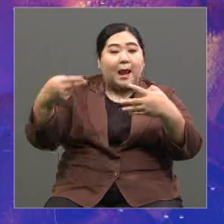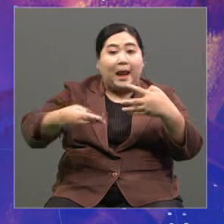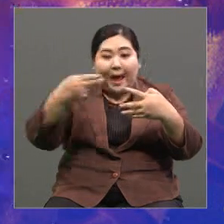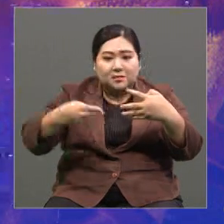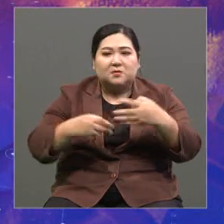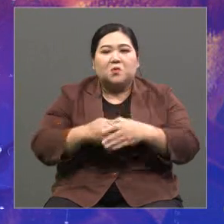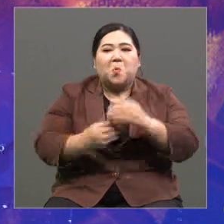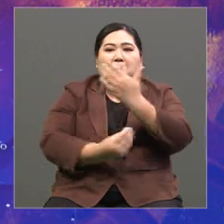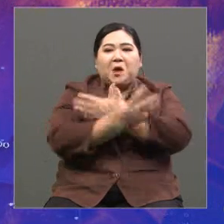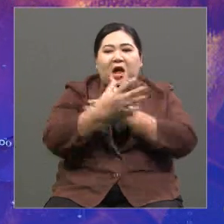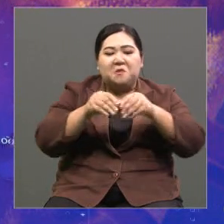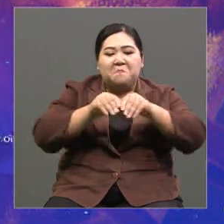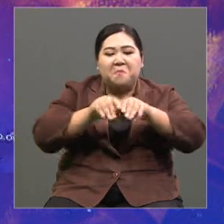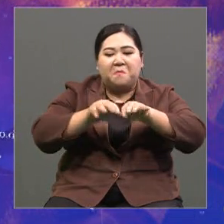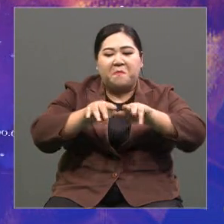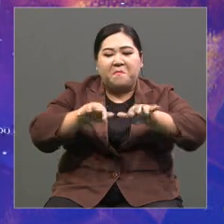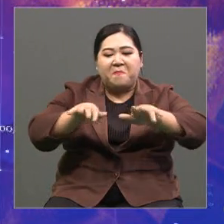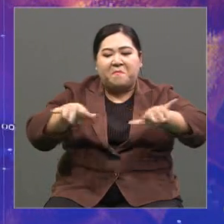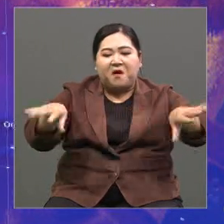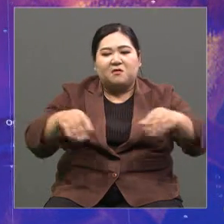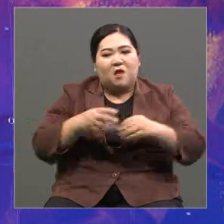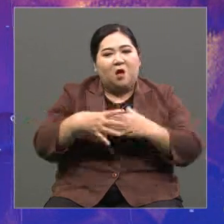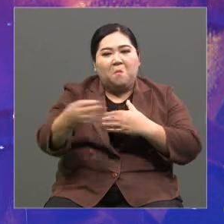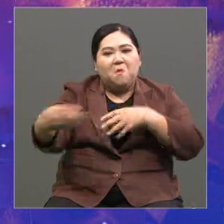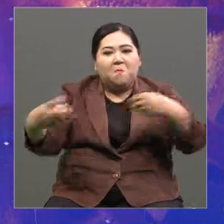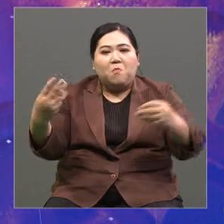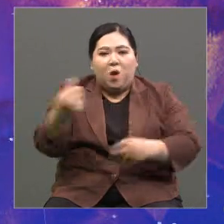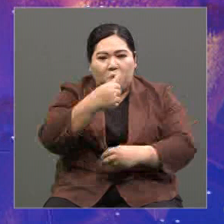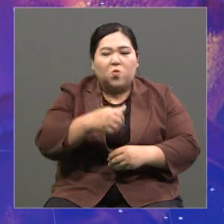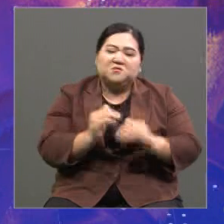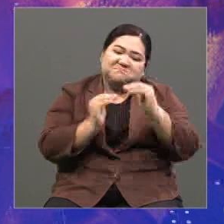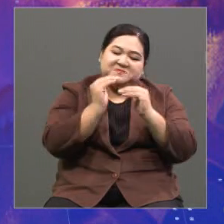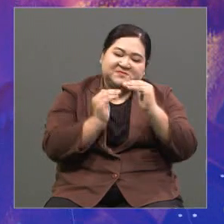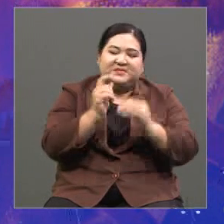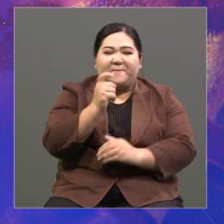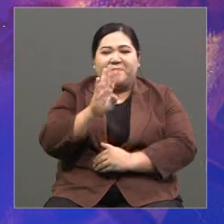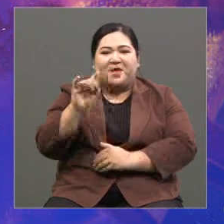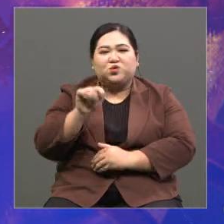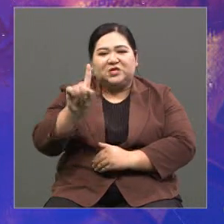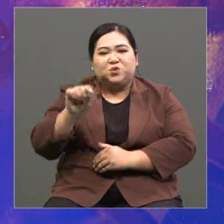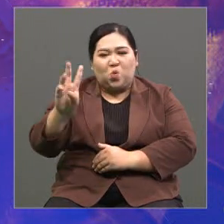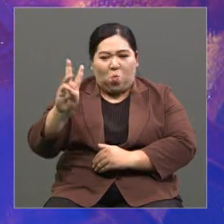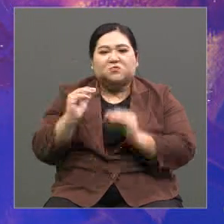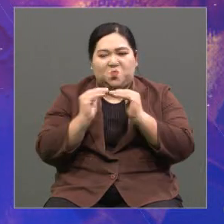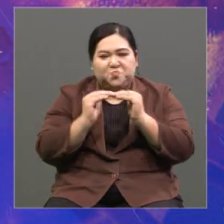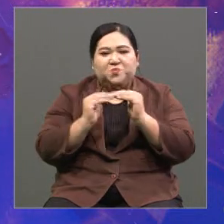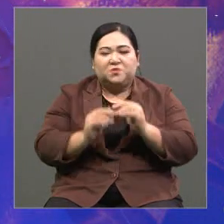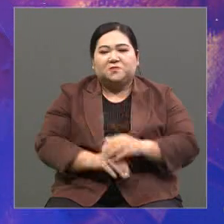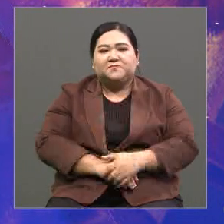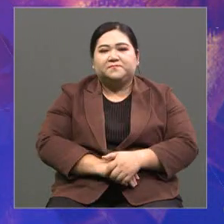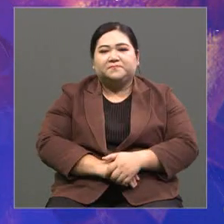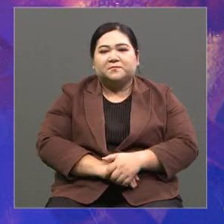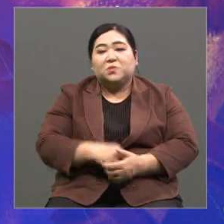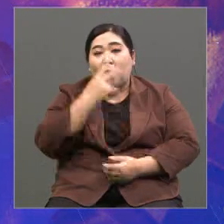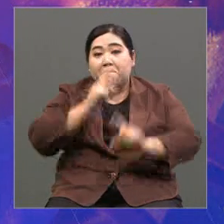เติบโตและแพร่ระบาดไม่ต่างจากxbb.1.16มากนักทั้งนี้ครับในอาเซียนเองก็ประเมินกันว่าสิงคโปร์ครับ